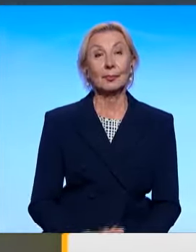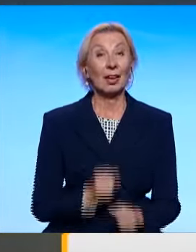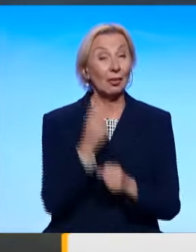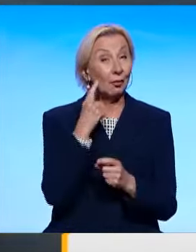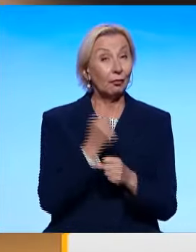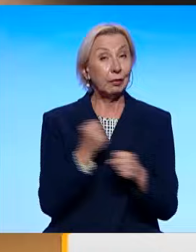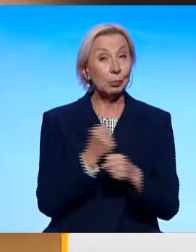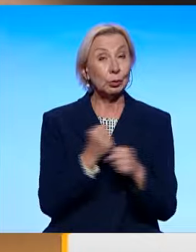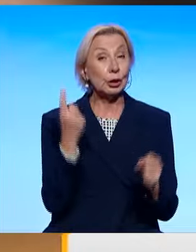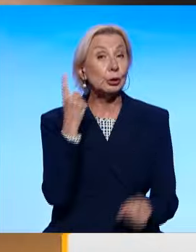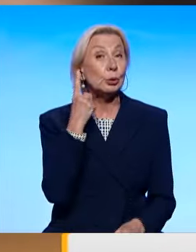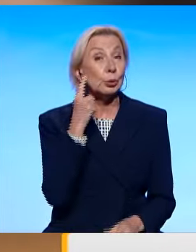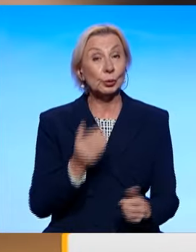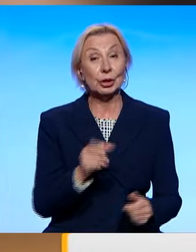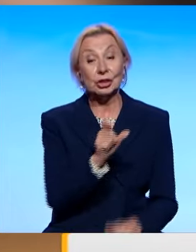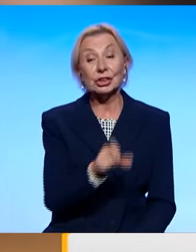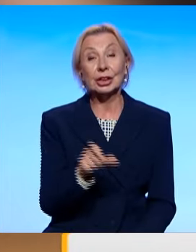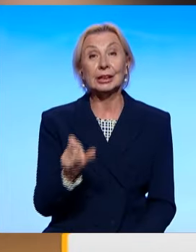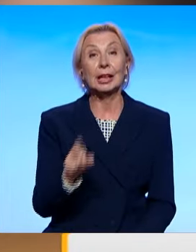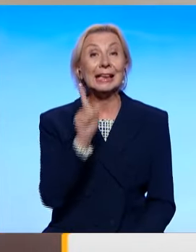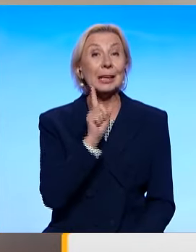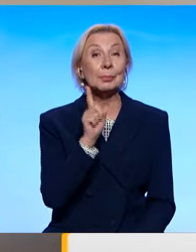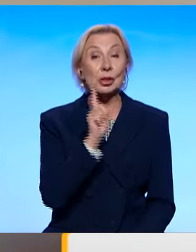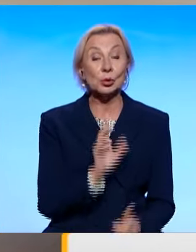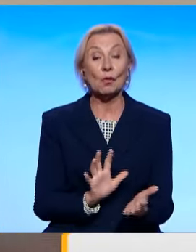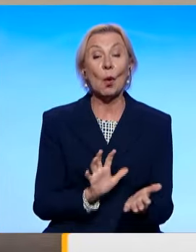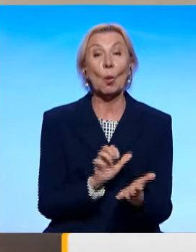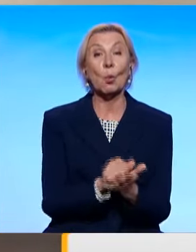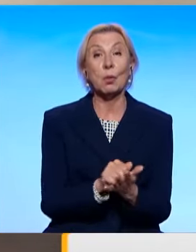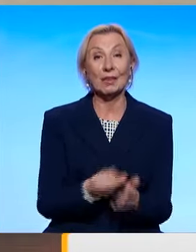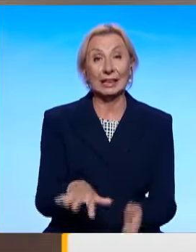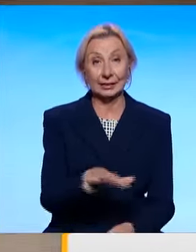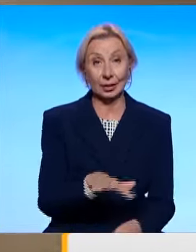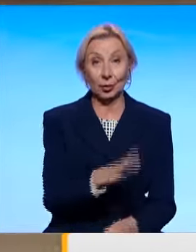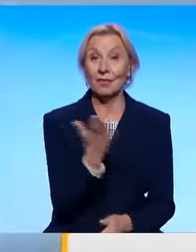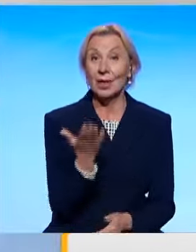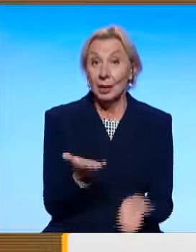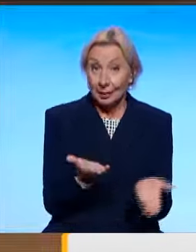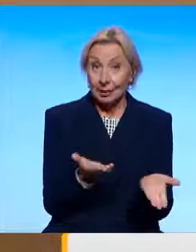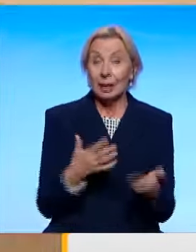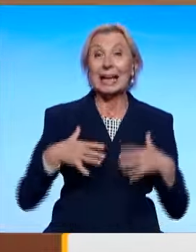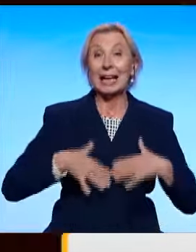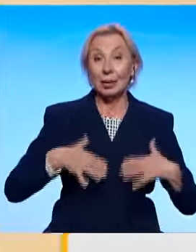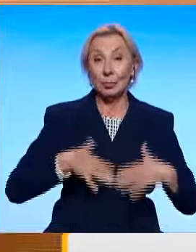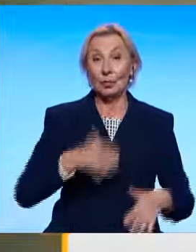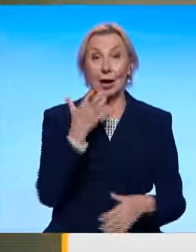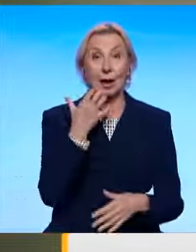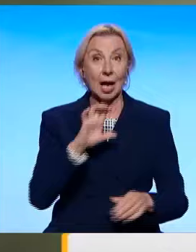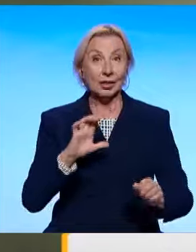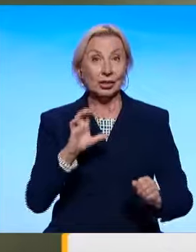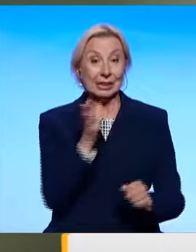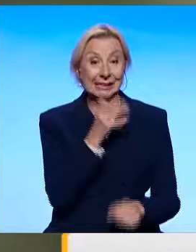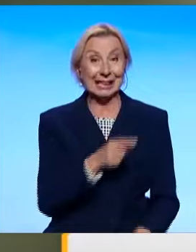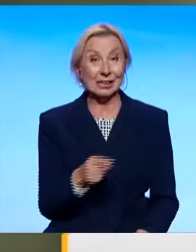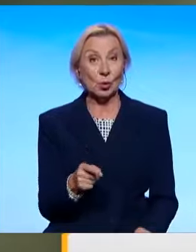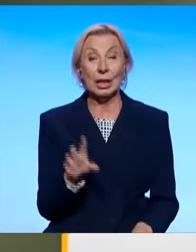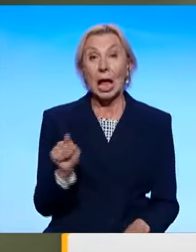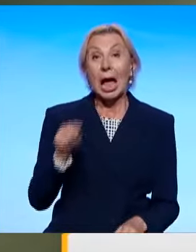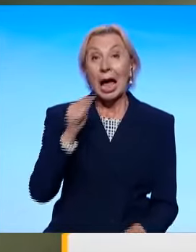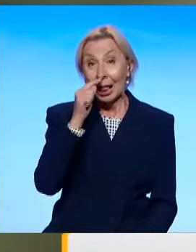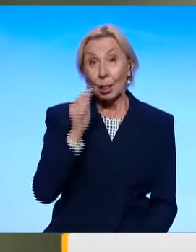Вибухи чують і жителі тимчасово окупованих українських територій. У тому ж Криму справді гарячий сезон, а в Луганську